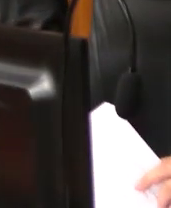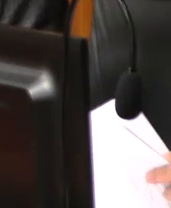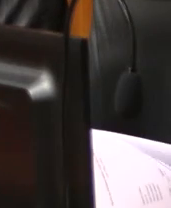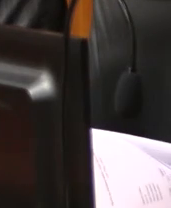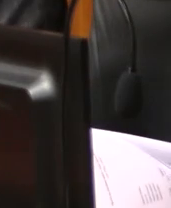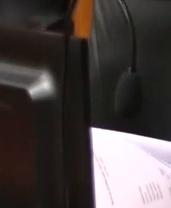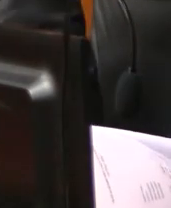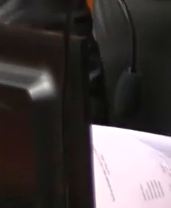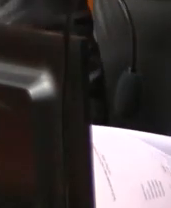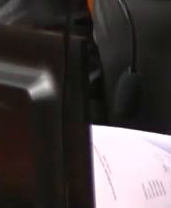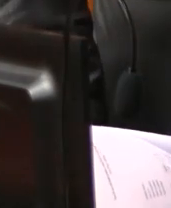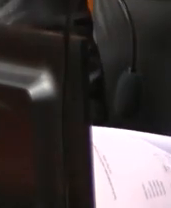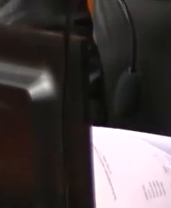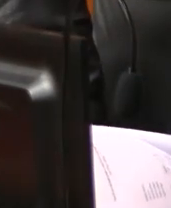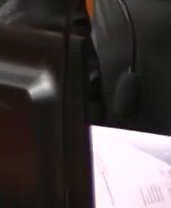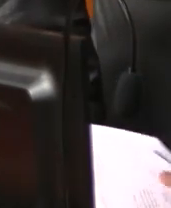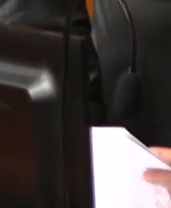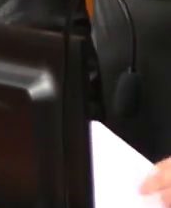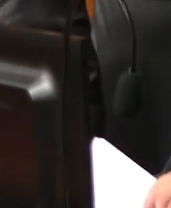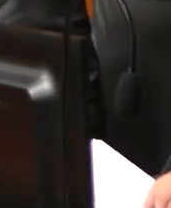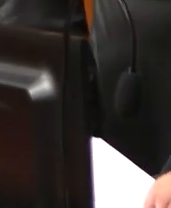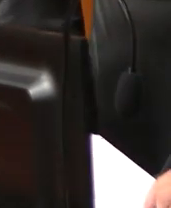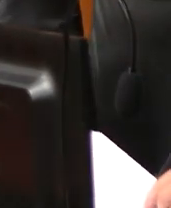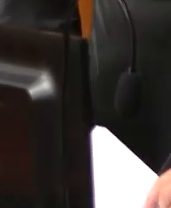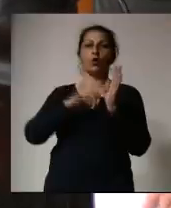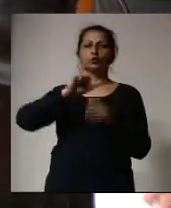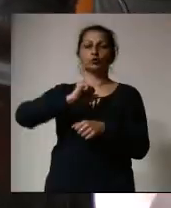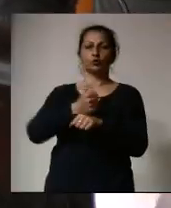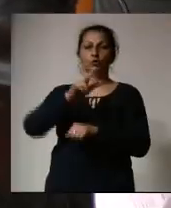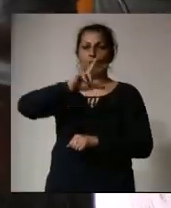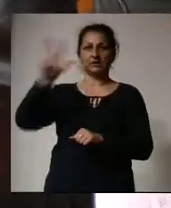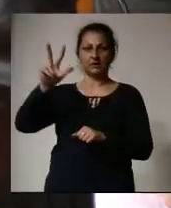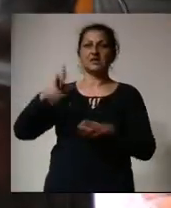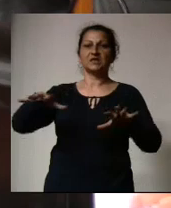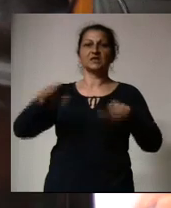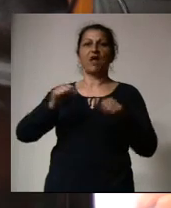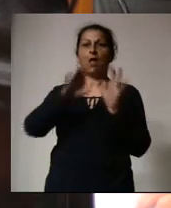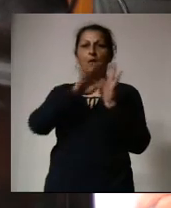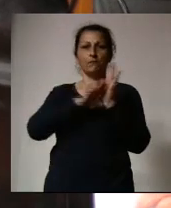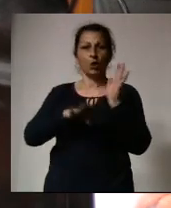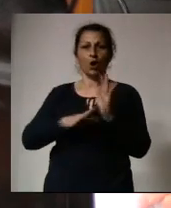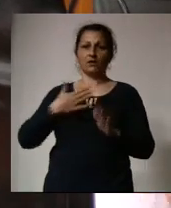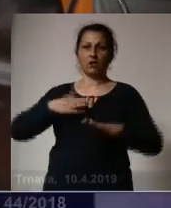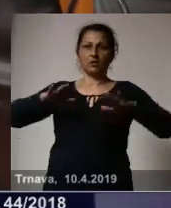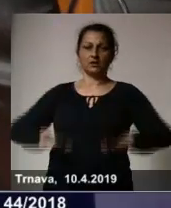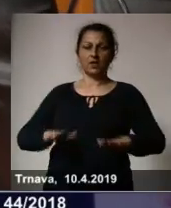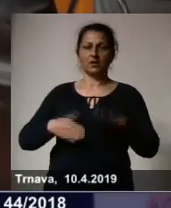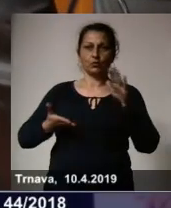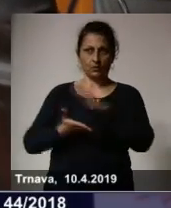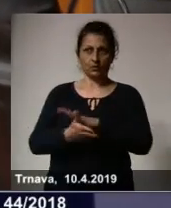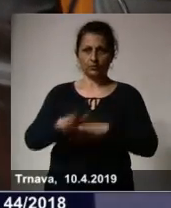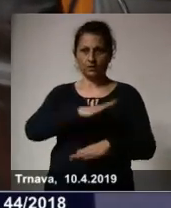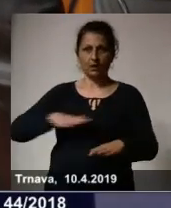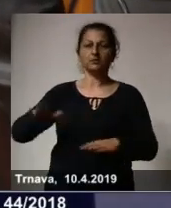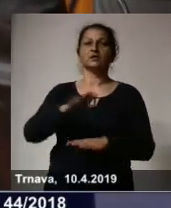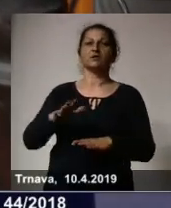Ďakujem. A môžeme prejsť k bodu číslo 3 schváleného programu nášho zasadnutia. Jedná